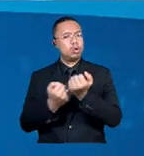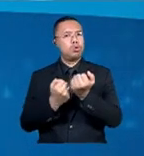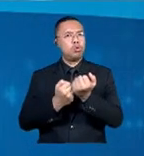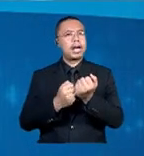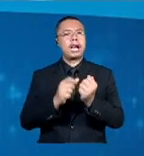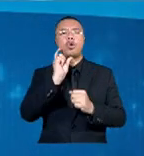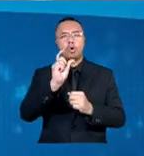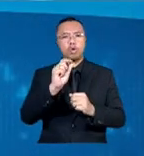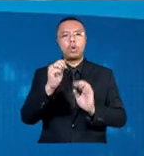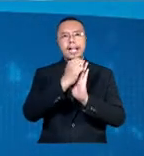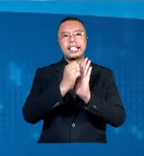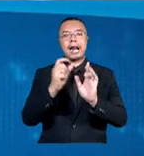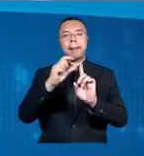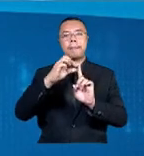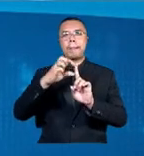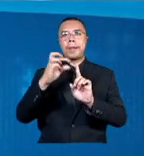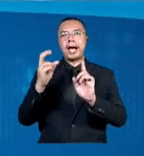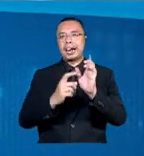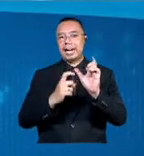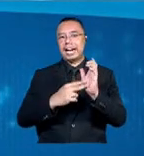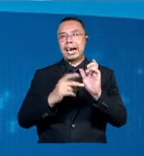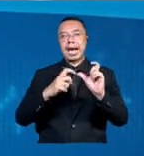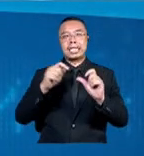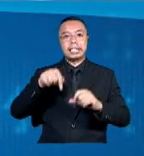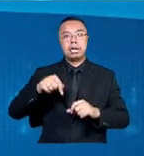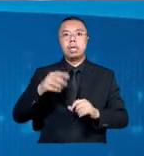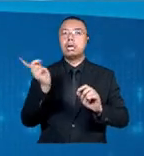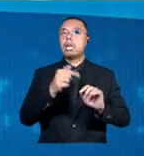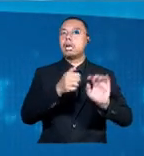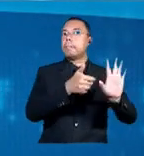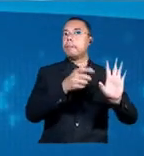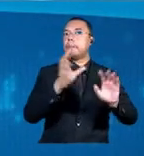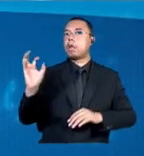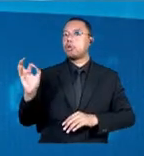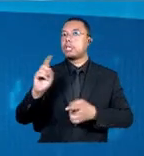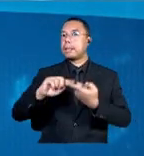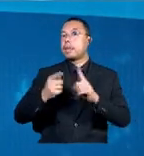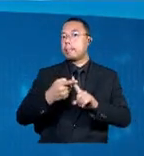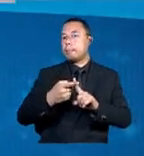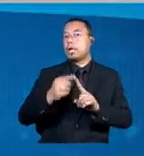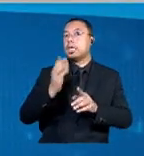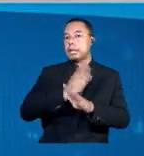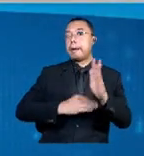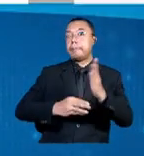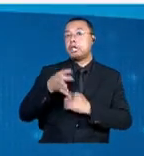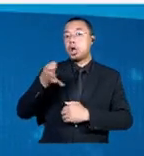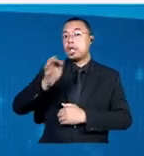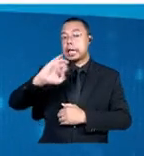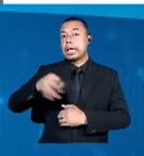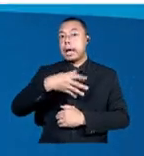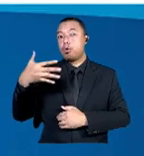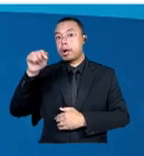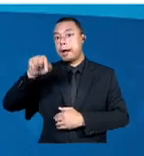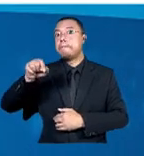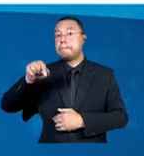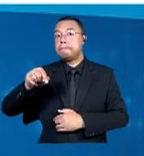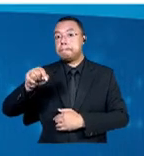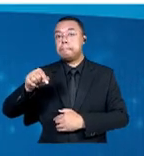ajang Peparnas ini. Dari 600 teman-teman kita yang disabilitas ataupun rakyat